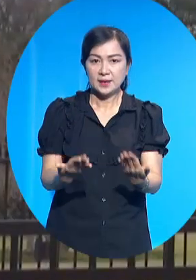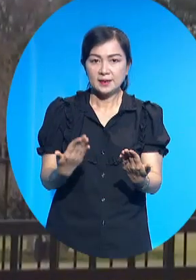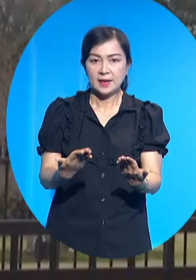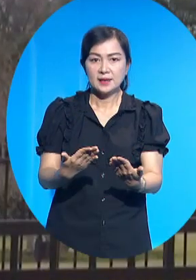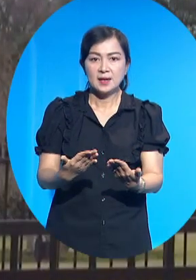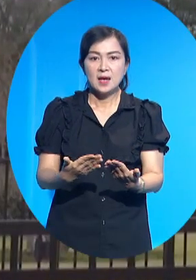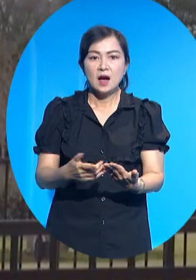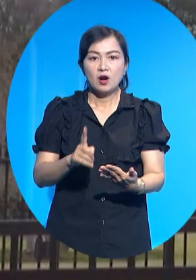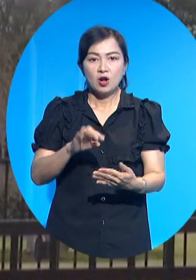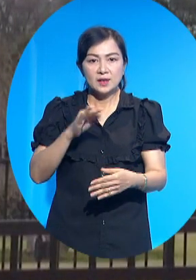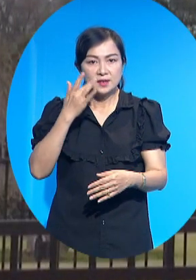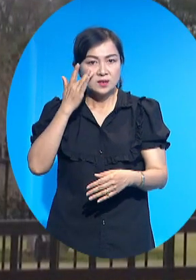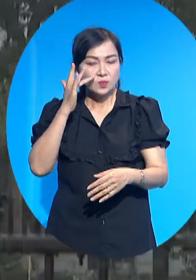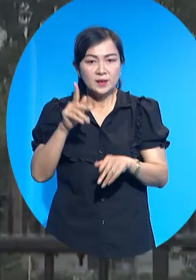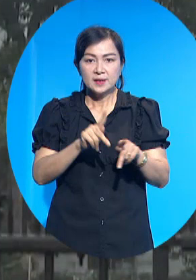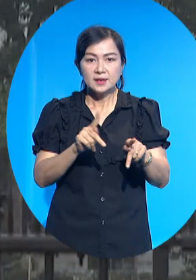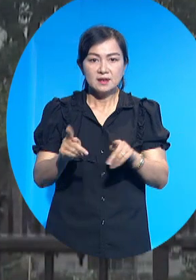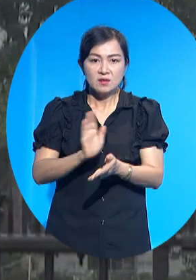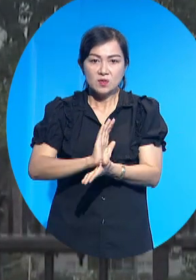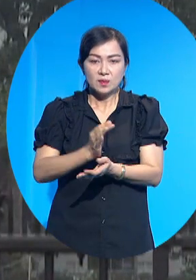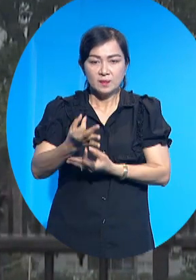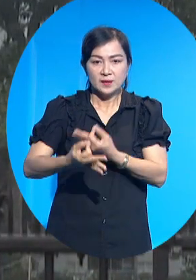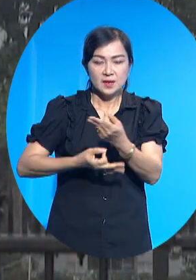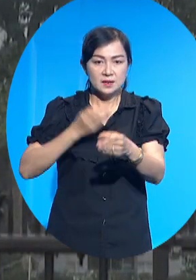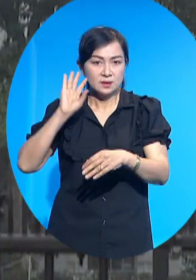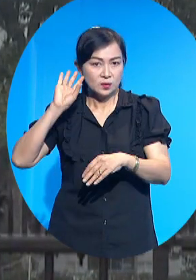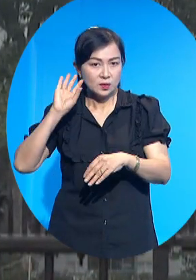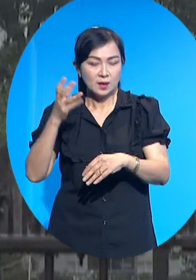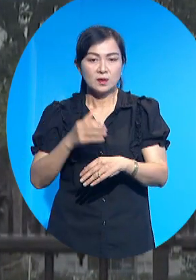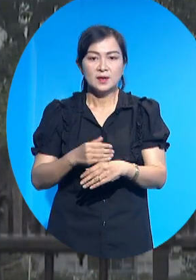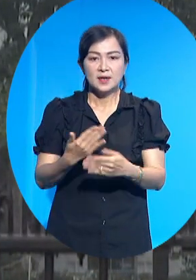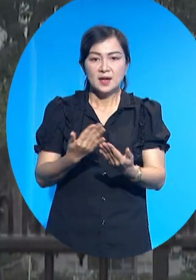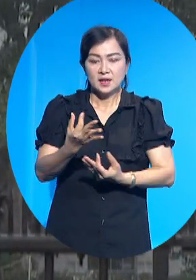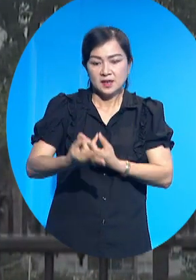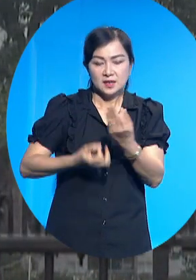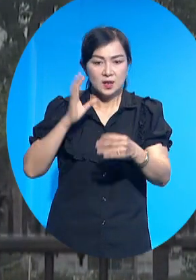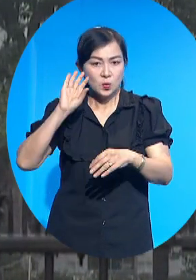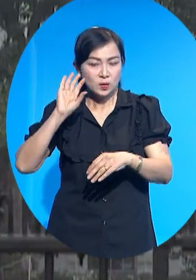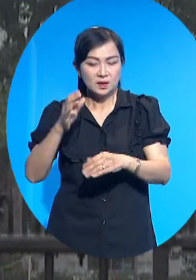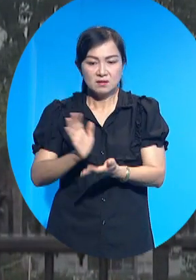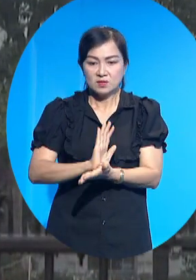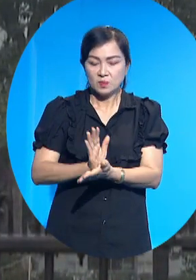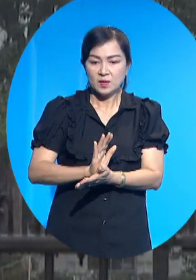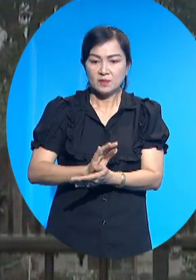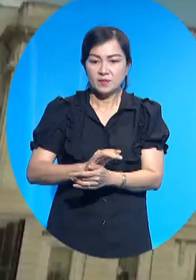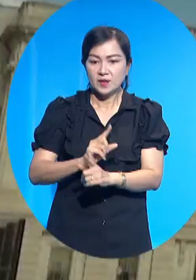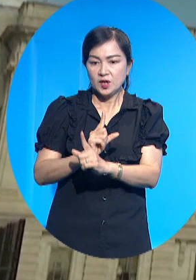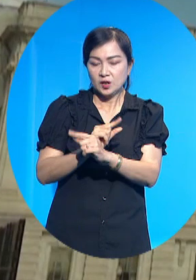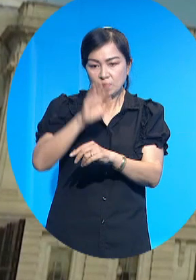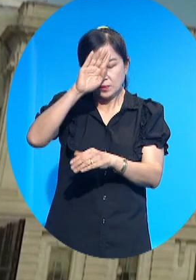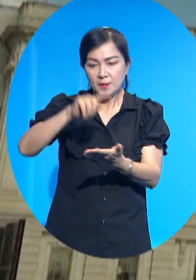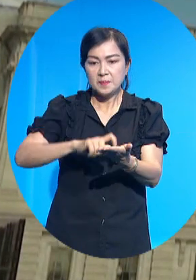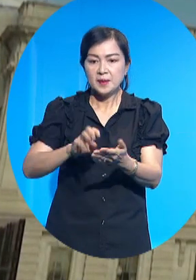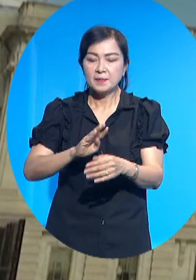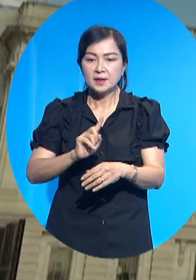Kịch bản này có thể gây ra khủng hoảng kinh tế và rối loạn các thị trường toàn cầu. Hiện các thị trường quốc tế đã rối loạn vì tranh cãi giữa Tổng thống Mỹ Joe